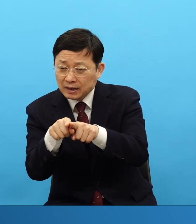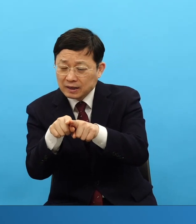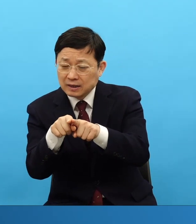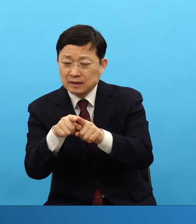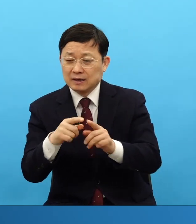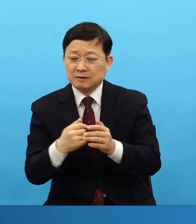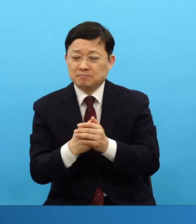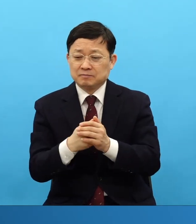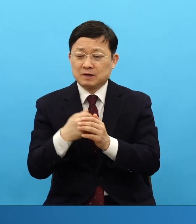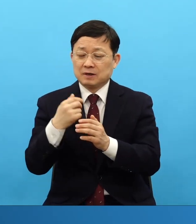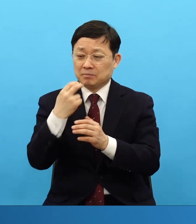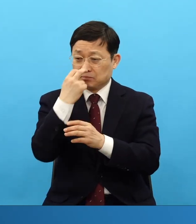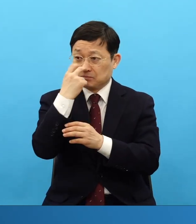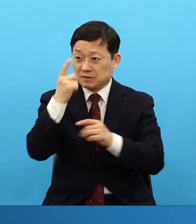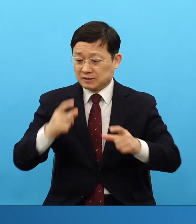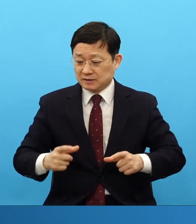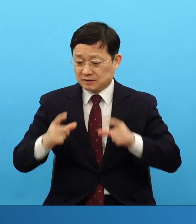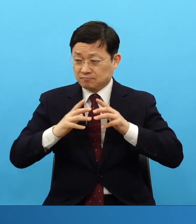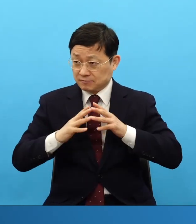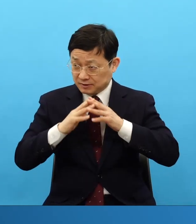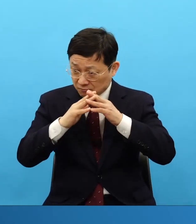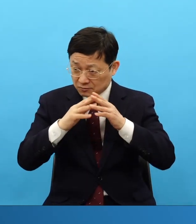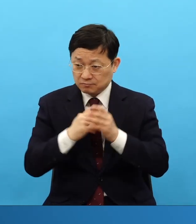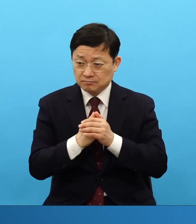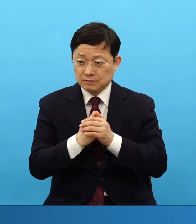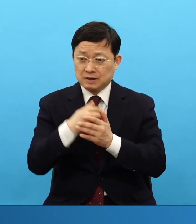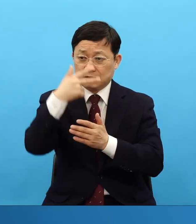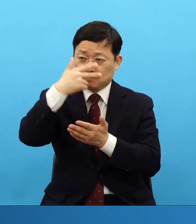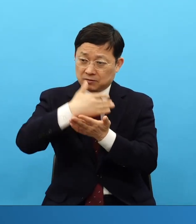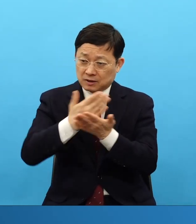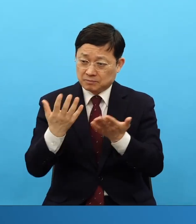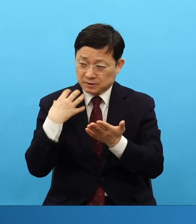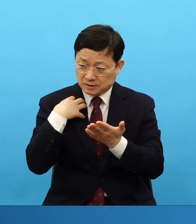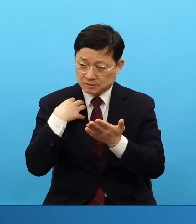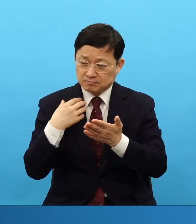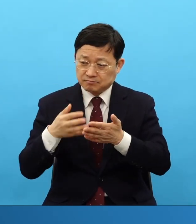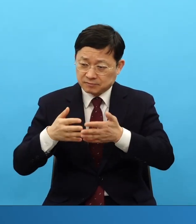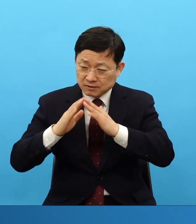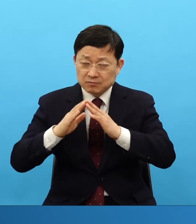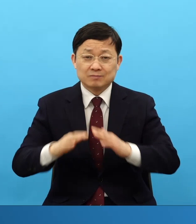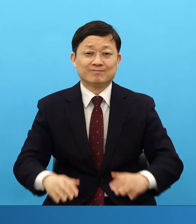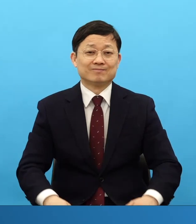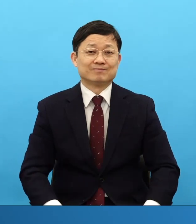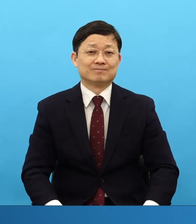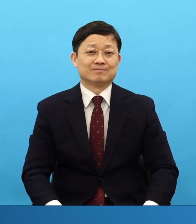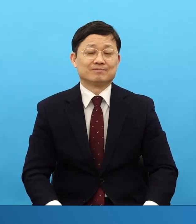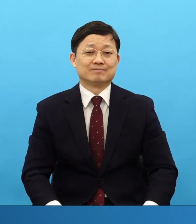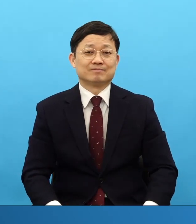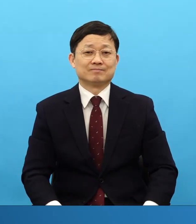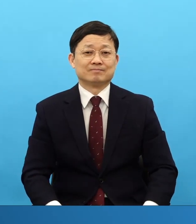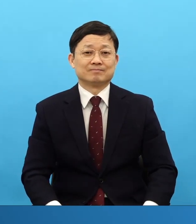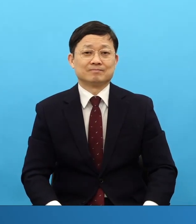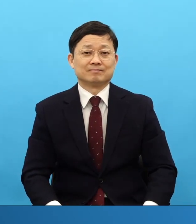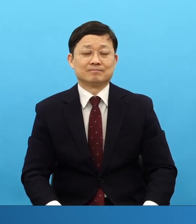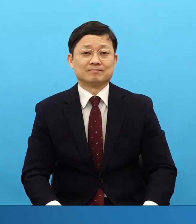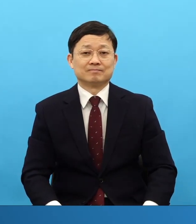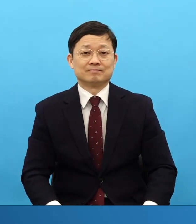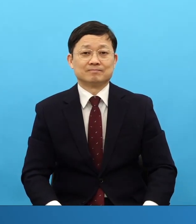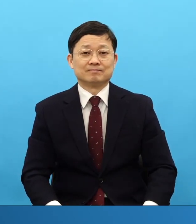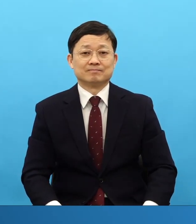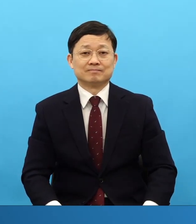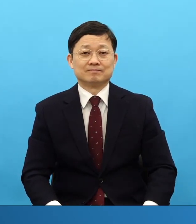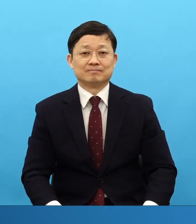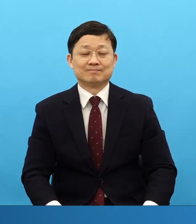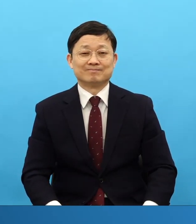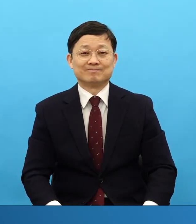세워주는 겁니다. Raising the mission and partisan for them. 제가 이제 몇 명을 이 경험 있는 사람을 많으니까